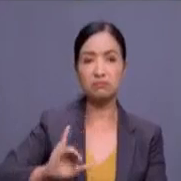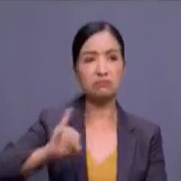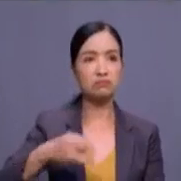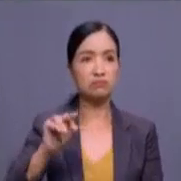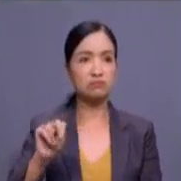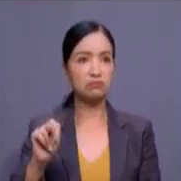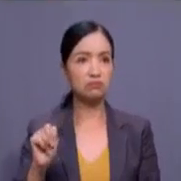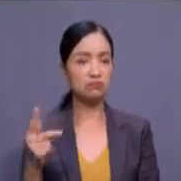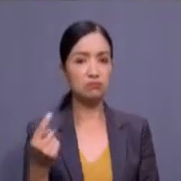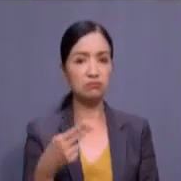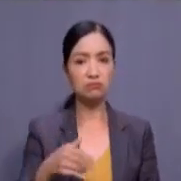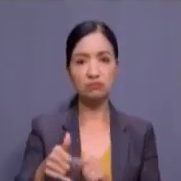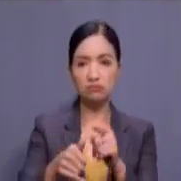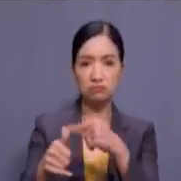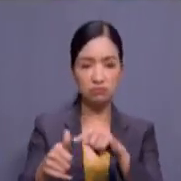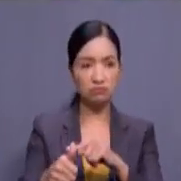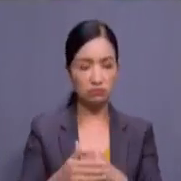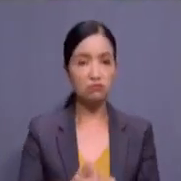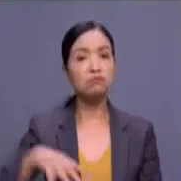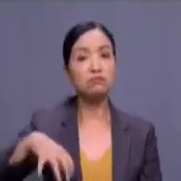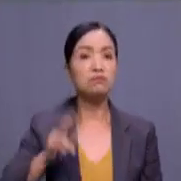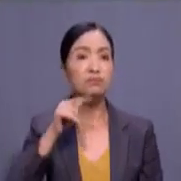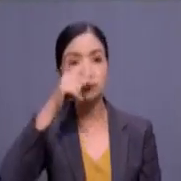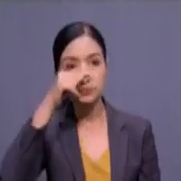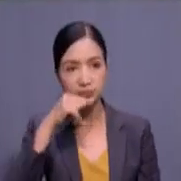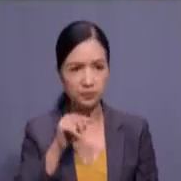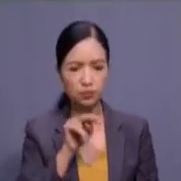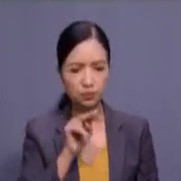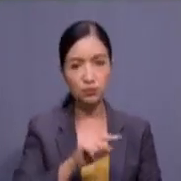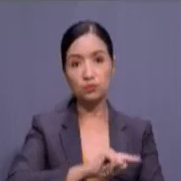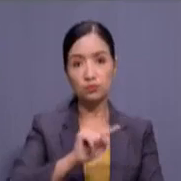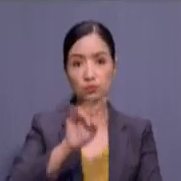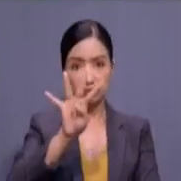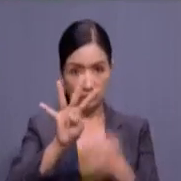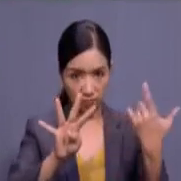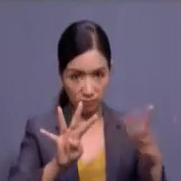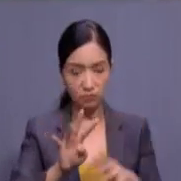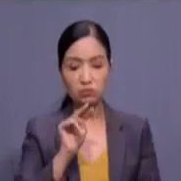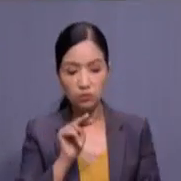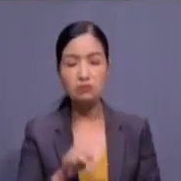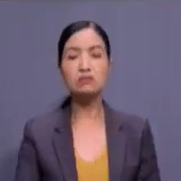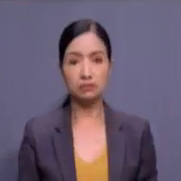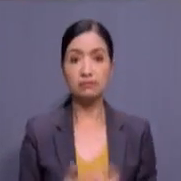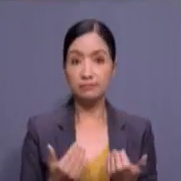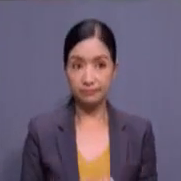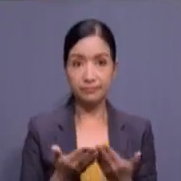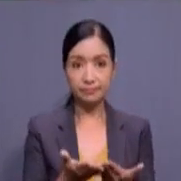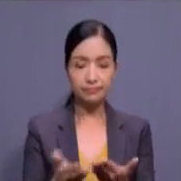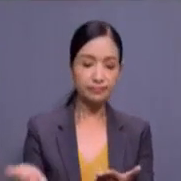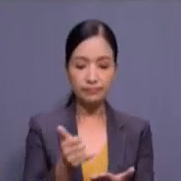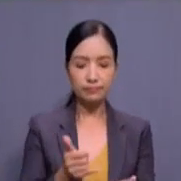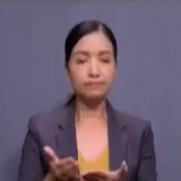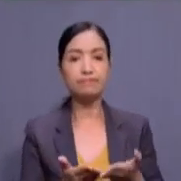คะส่วนทางสำนักข่าวไทยเราก็เกาะติดภารกิจใกล้ชิดมาต่อเนื่อง4วันติดต่อกันแล้วนะคะก็วันนี้ลงเรือไปกับทางเจ้าหน้